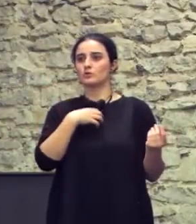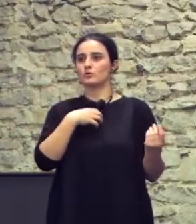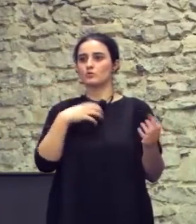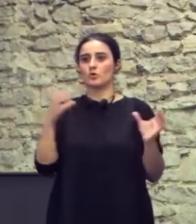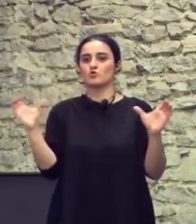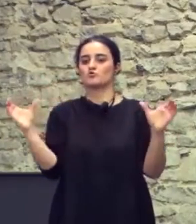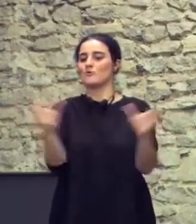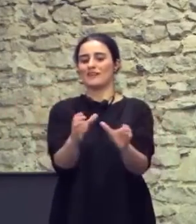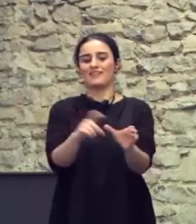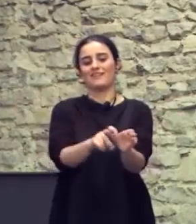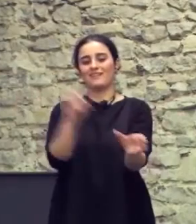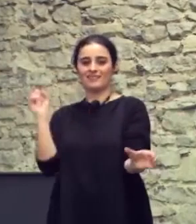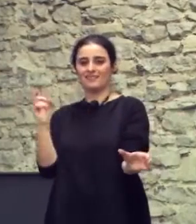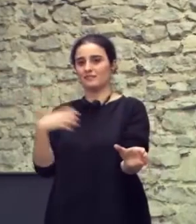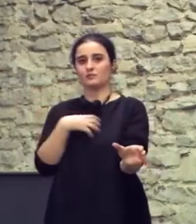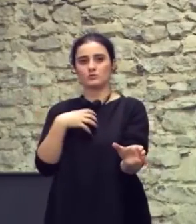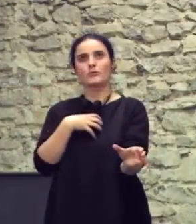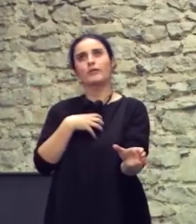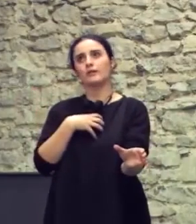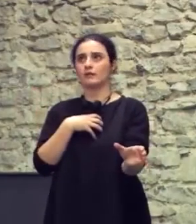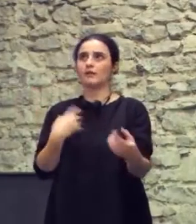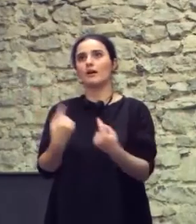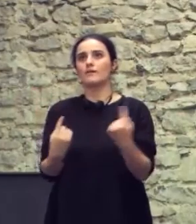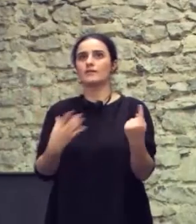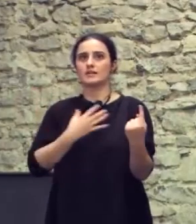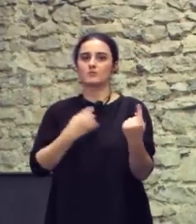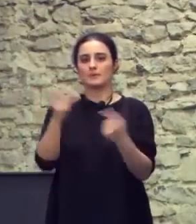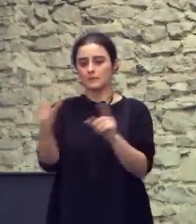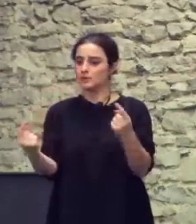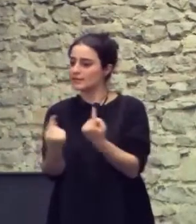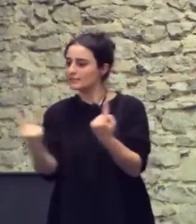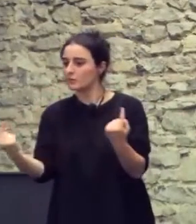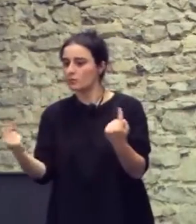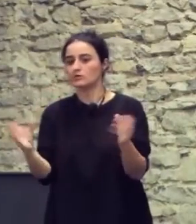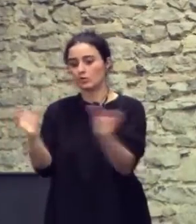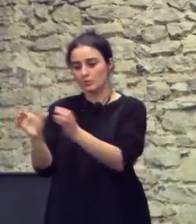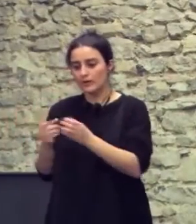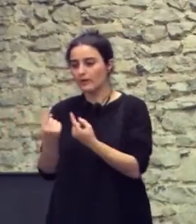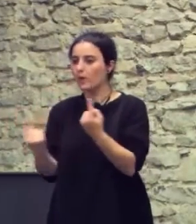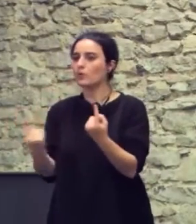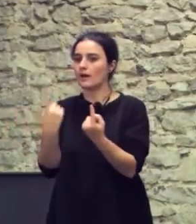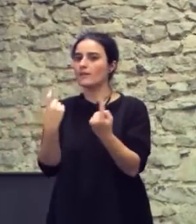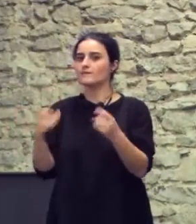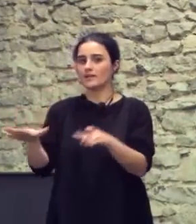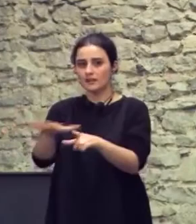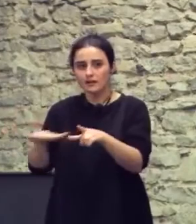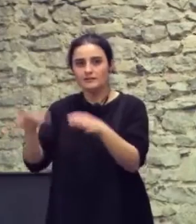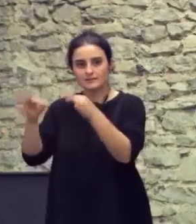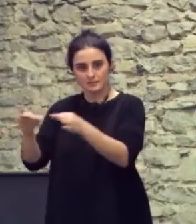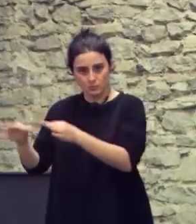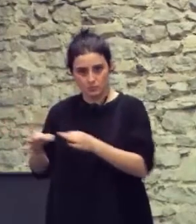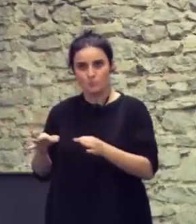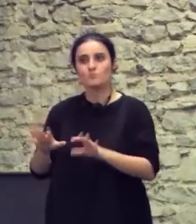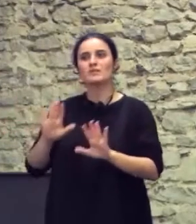osoa hortik, bueno, momentu batzutan pertsona zehatzek eta komunitate zehatzek espazio seguruak behar dituzte. Baina claro,